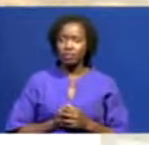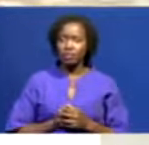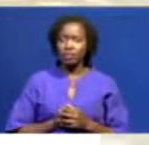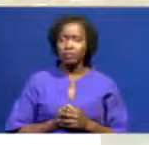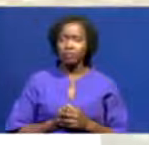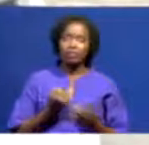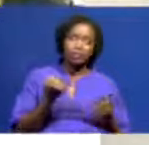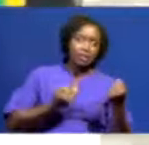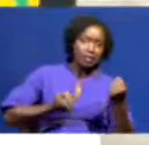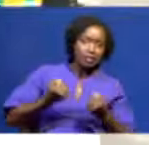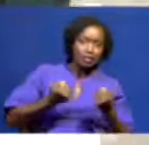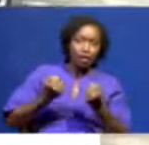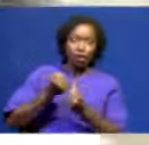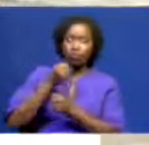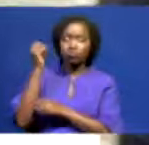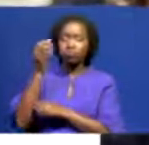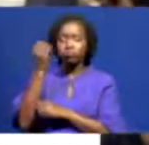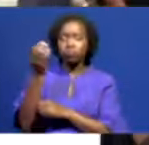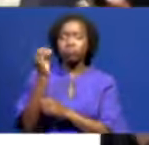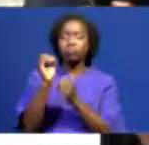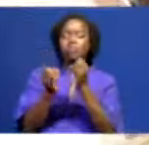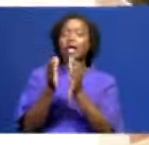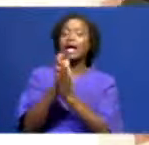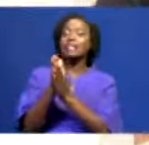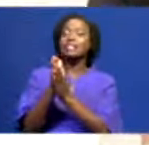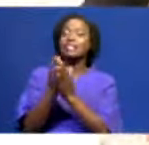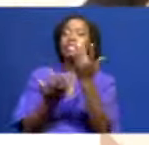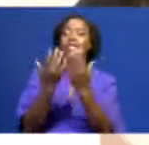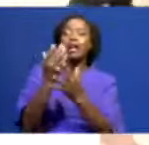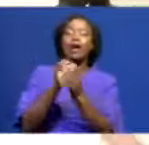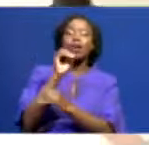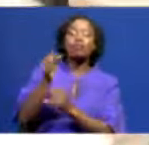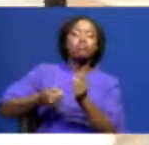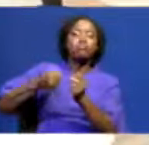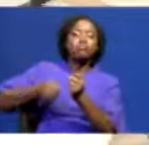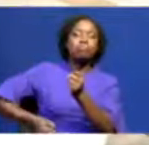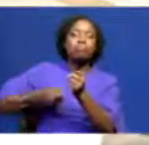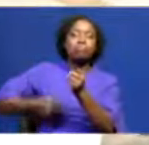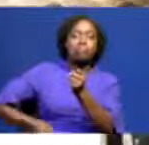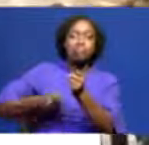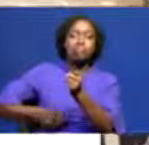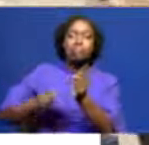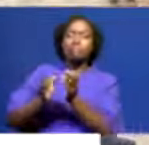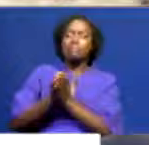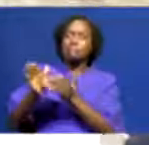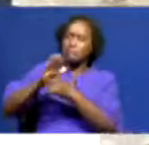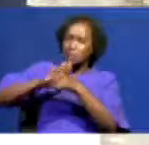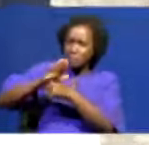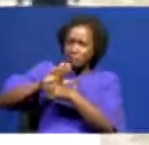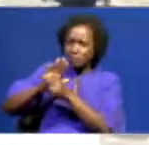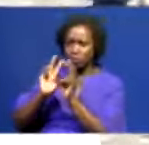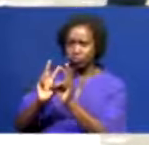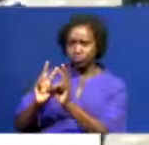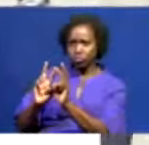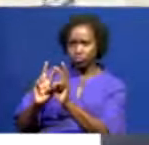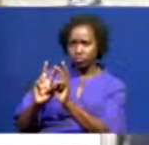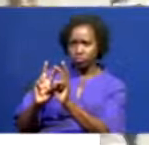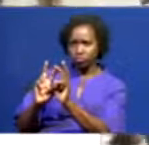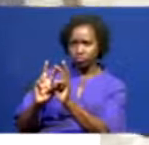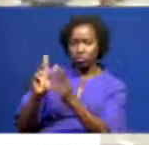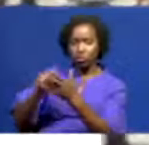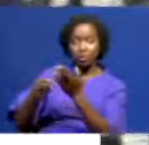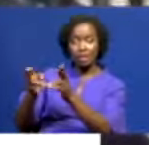Magari kadhaa ya wazima moto na yale ya ambulensi yalikuwepo hapa, huku umati mkubwa ukisimama kwa umbali kutazama